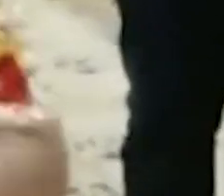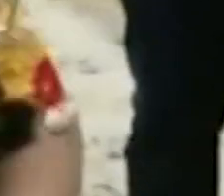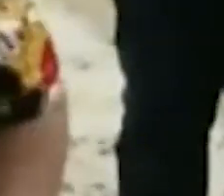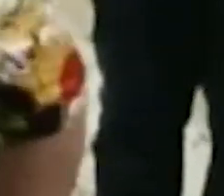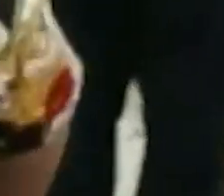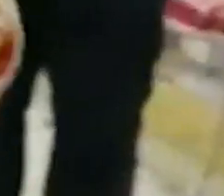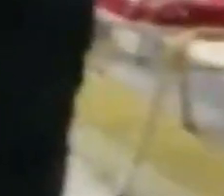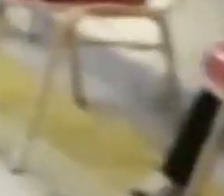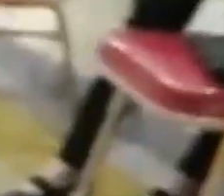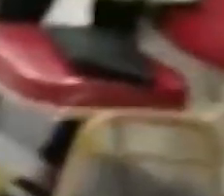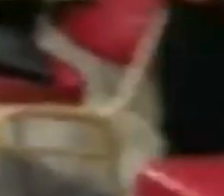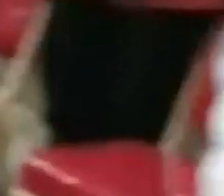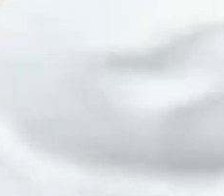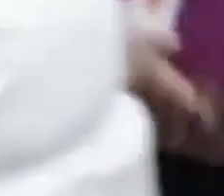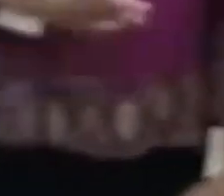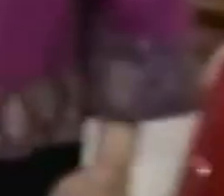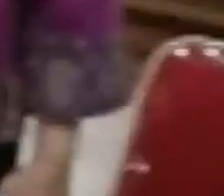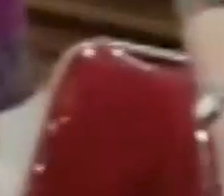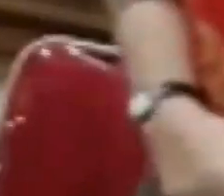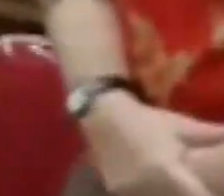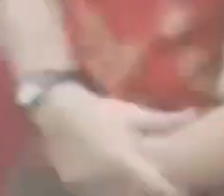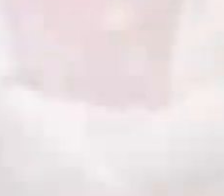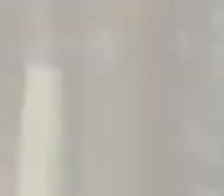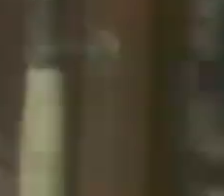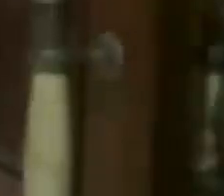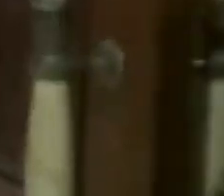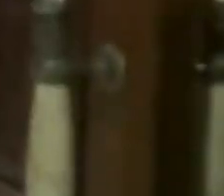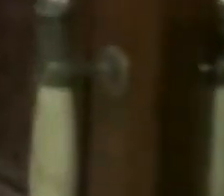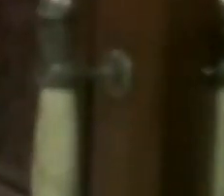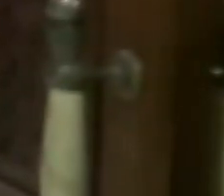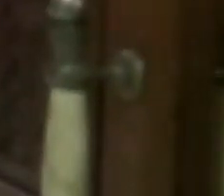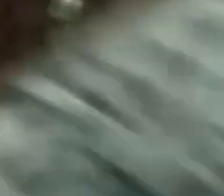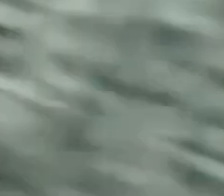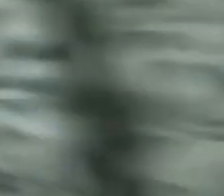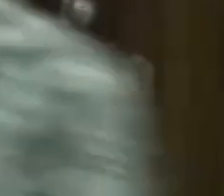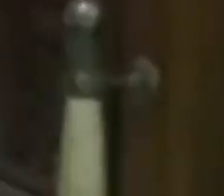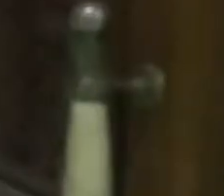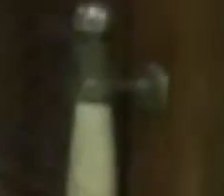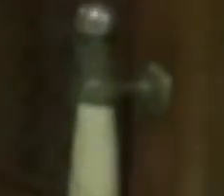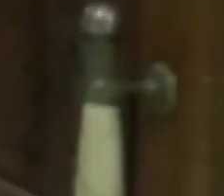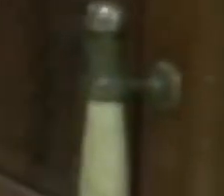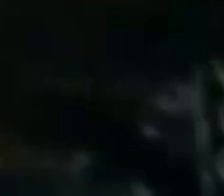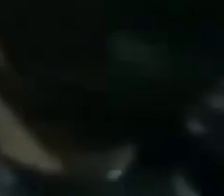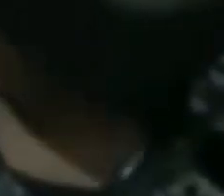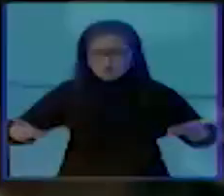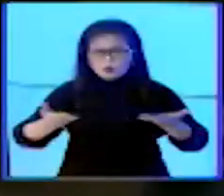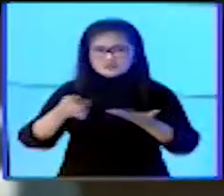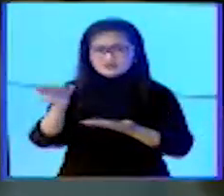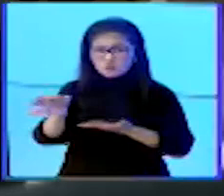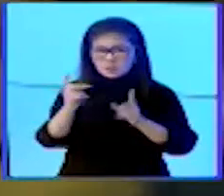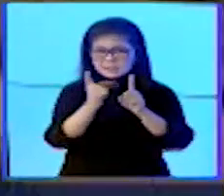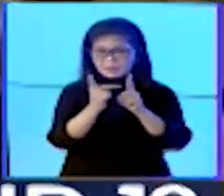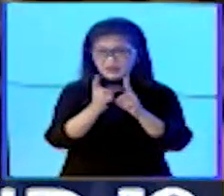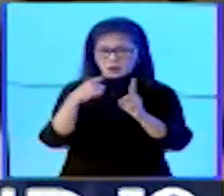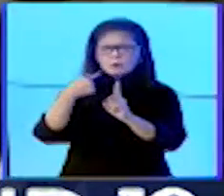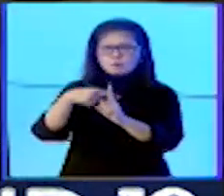penyebaran virus corona. Hasilnya, 20 ASN di lingkungan pemerintah Kota Semarang dinyatakan positif terjangkit virus